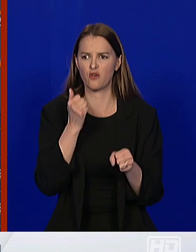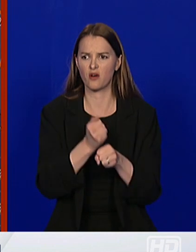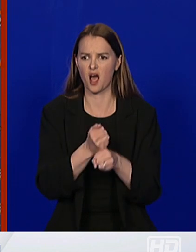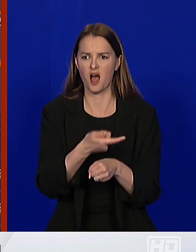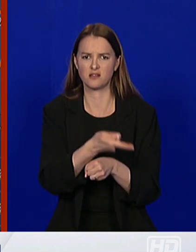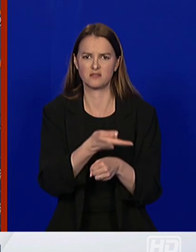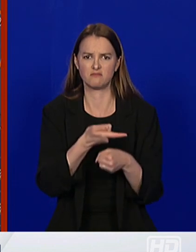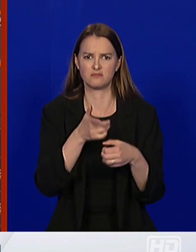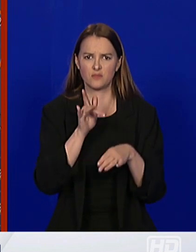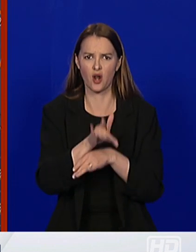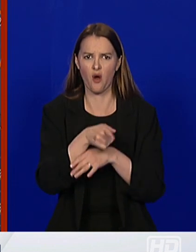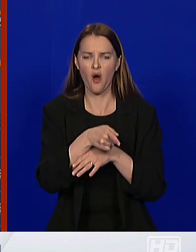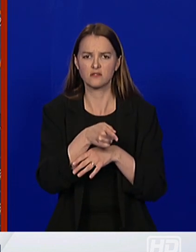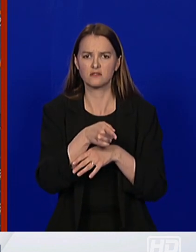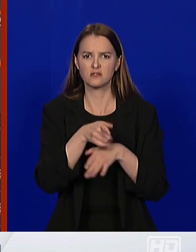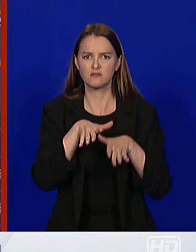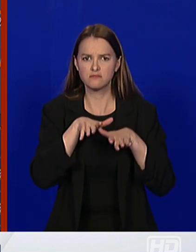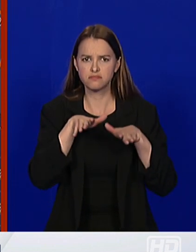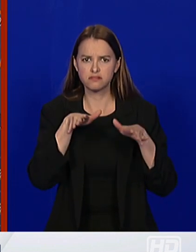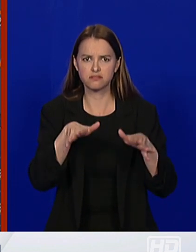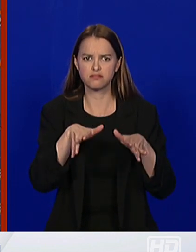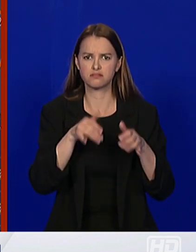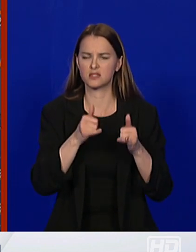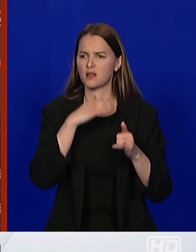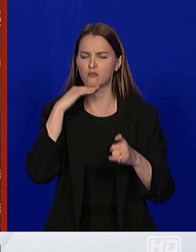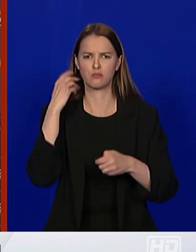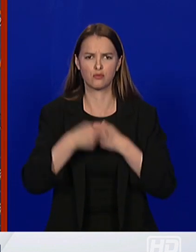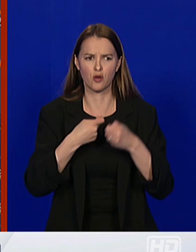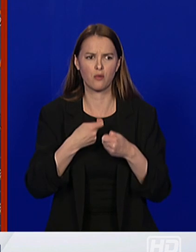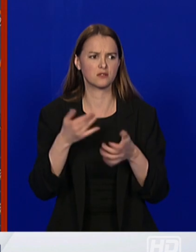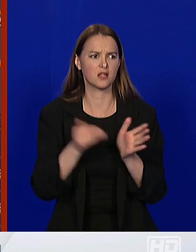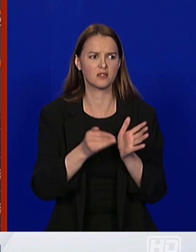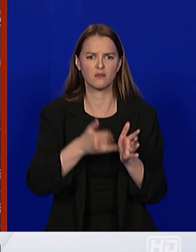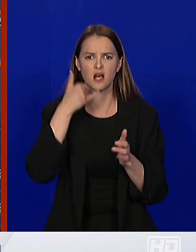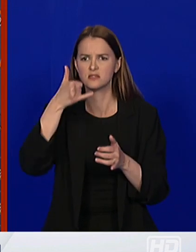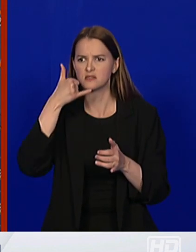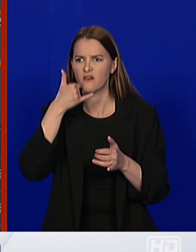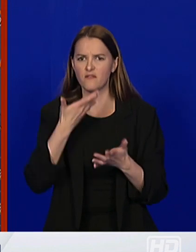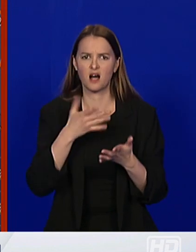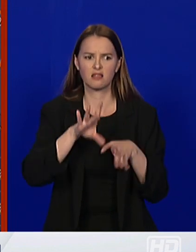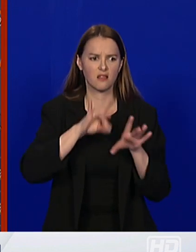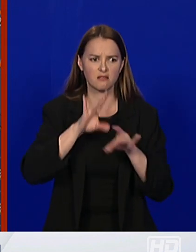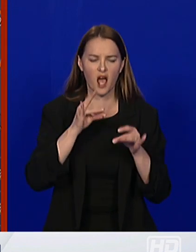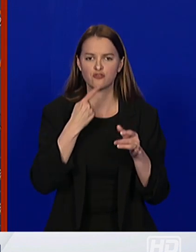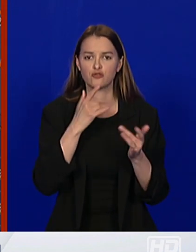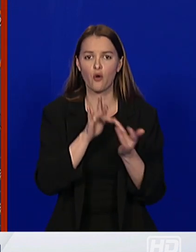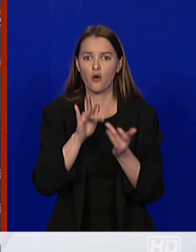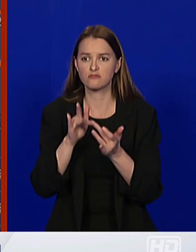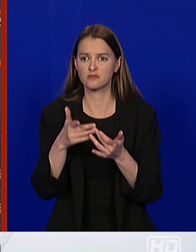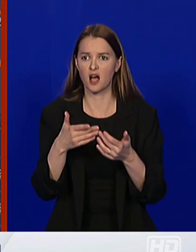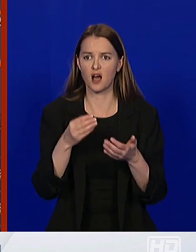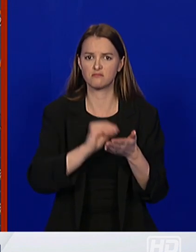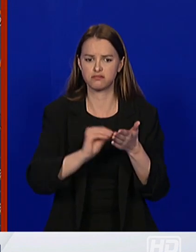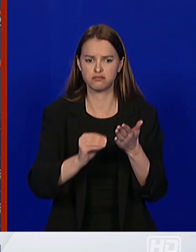posla, detektiranje oboljelih, traženje kontakata, njihovo profiliranje, određivanje mjera, uz sve ostale obaveze